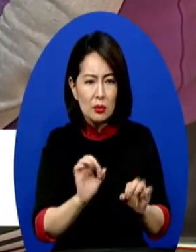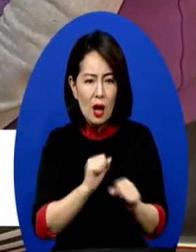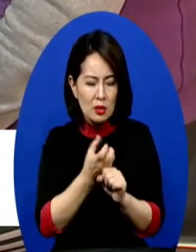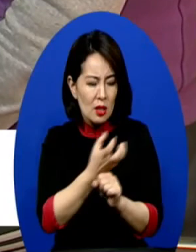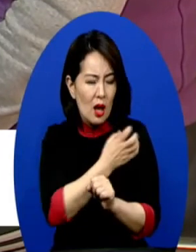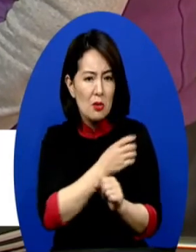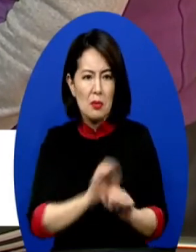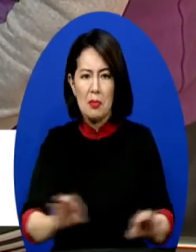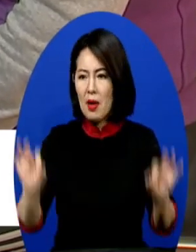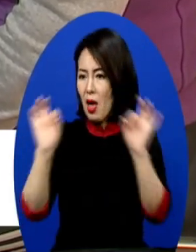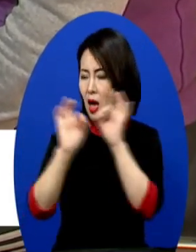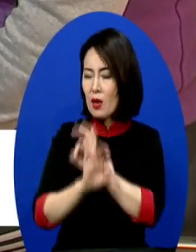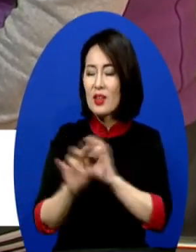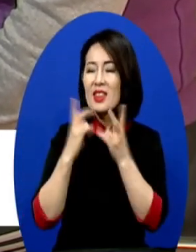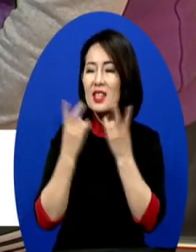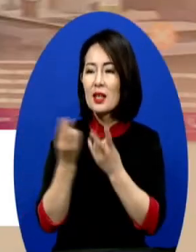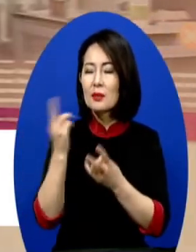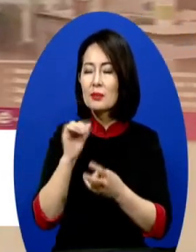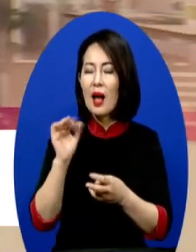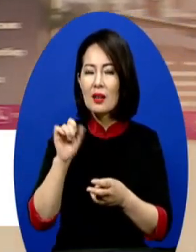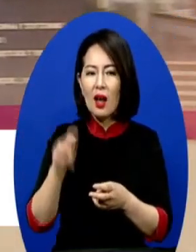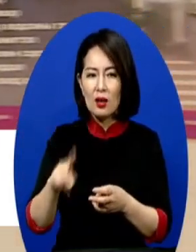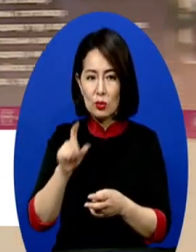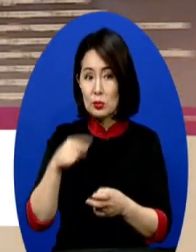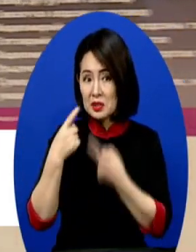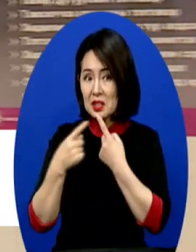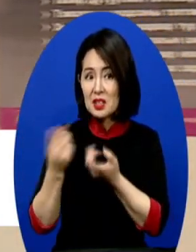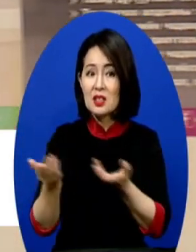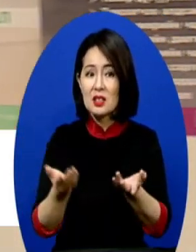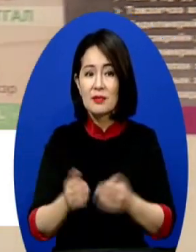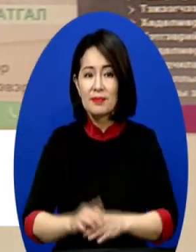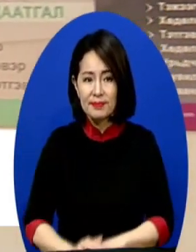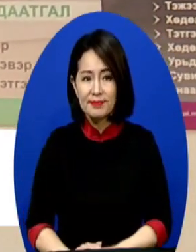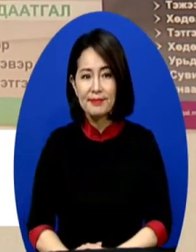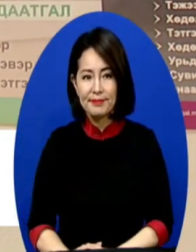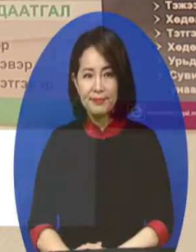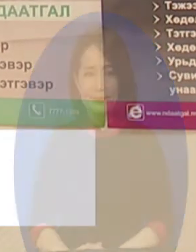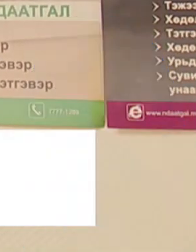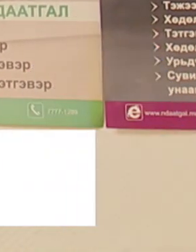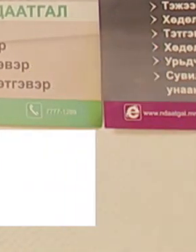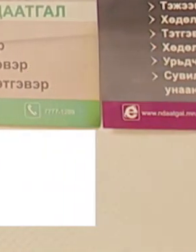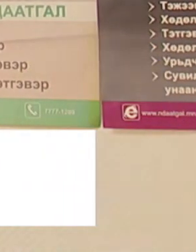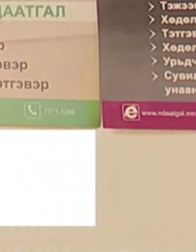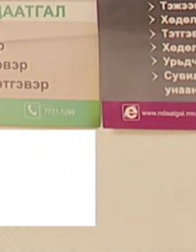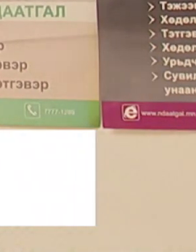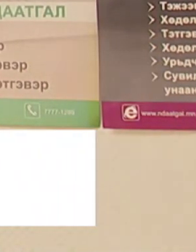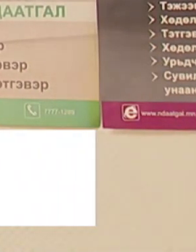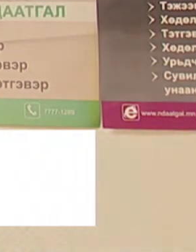байдгүй юм а гэдгийг нийгмийн даатгалын байцаагчид хэлж байсан юм а. Ядаж эдгээр энэ гурван барай шүүхтэр очих юм.